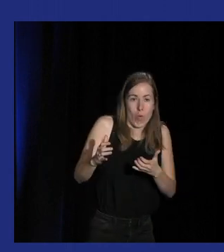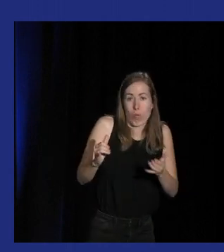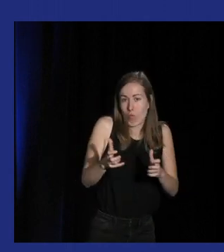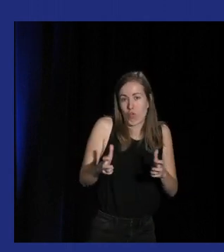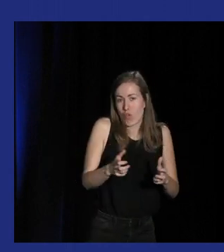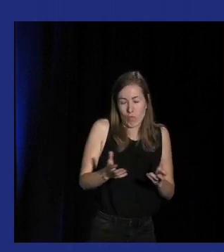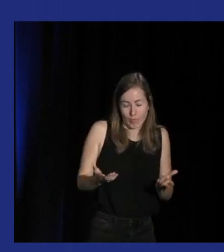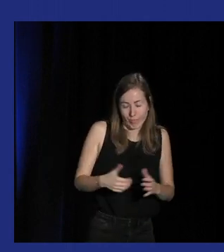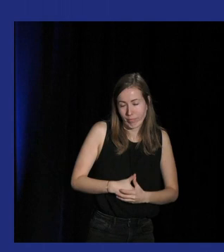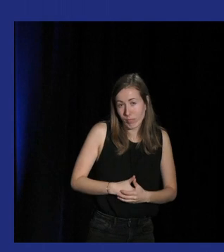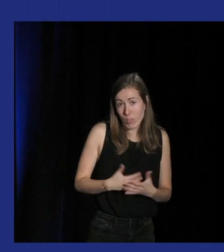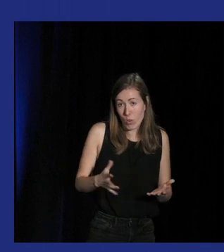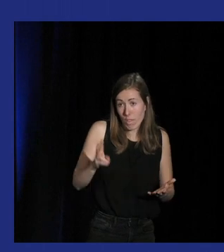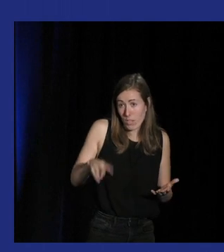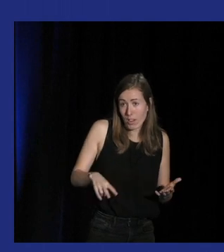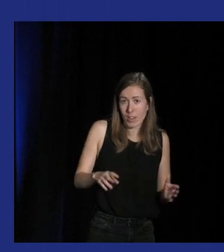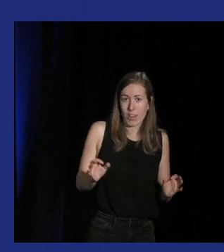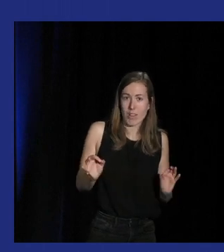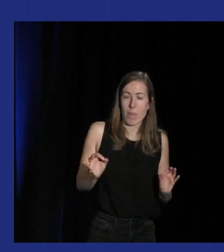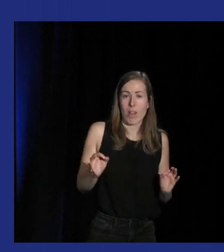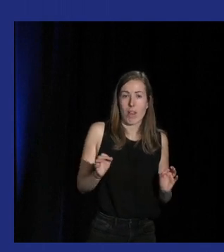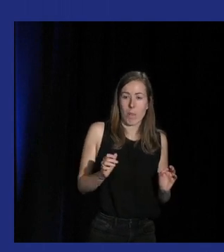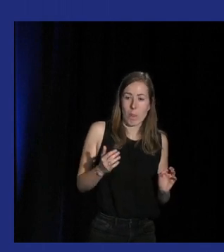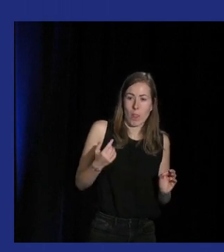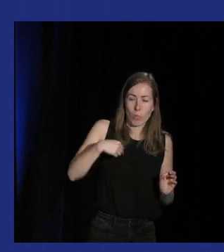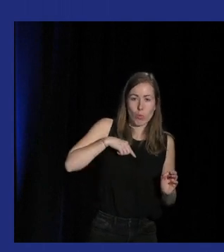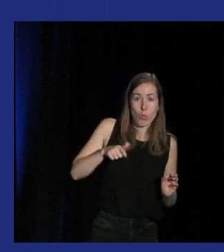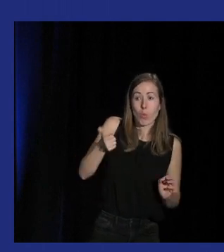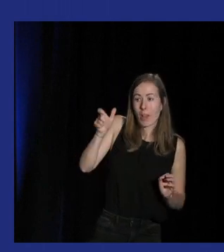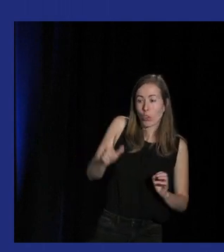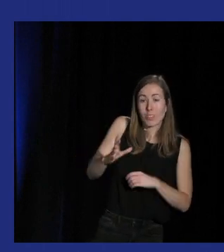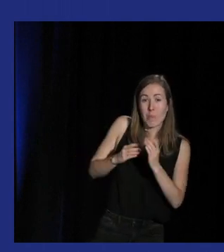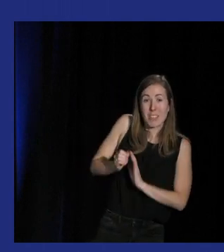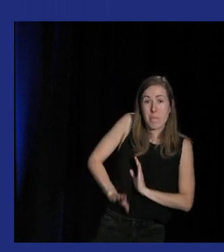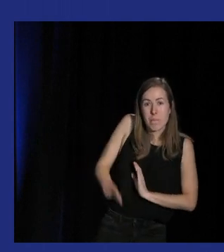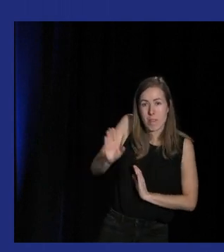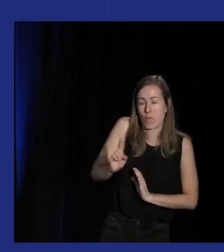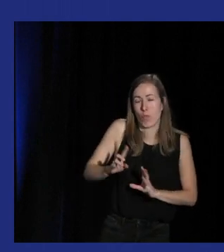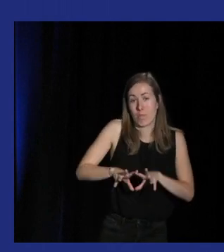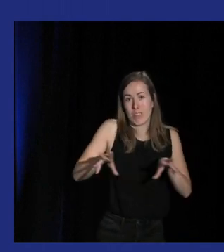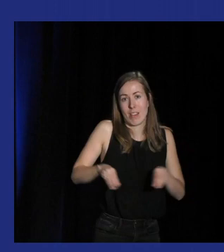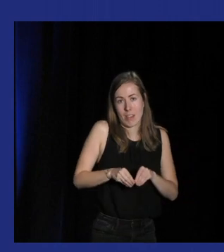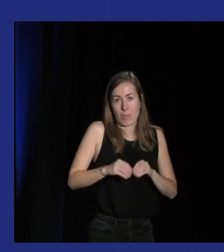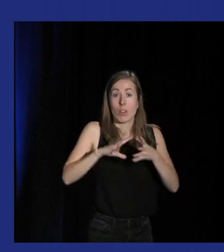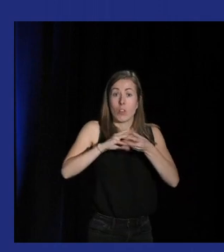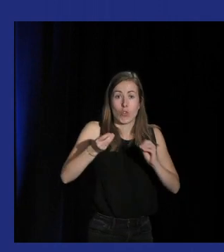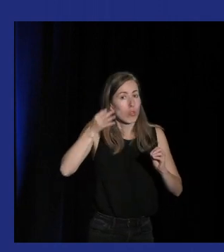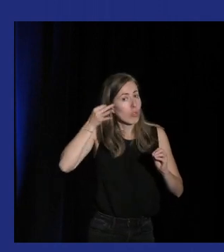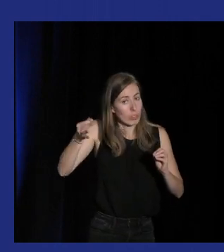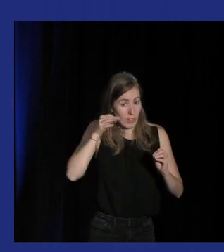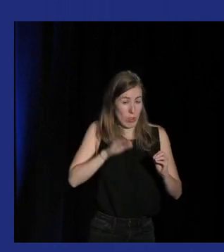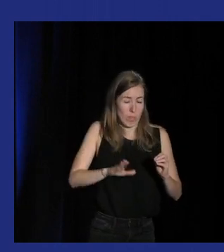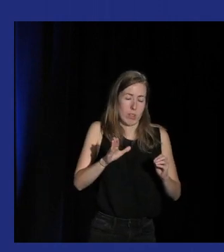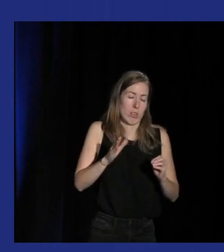c'est vrai qu'il y a pas vraiment de de mixeur quelqu'un qui va faire juste ça mais c'est plus l'équipe les sons designer qui vont s'occuper de